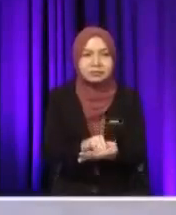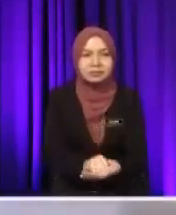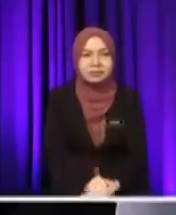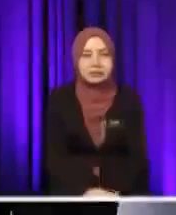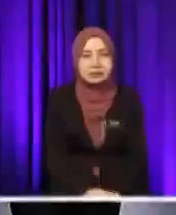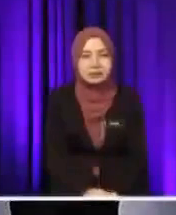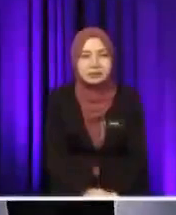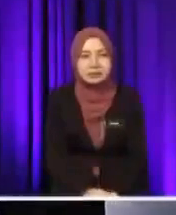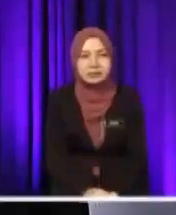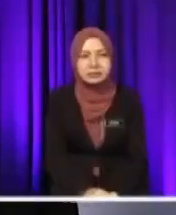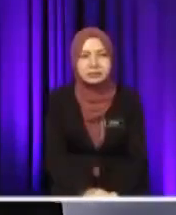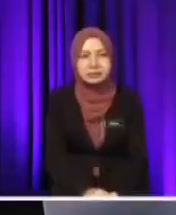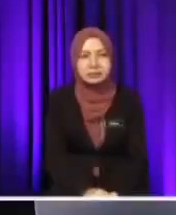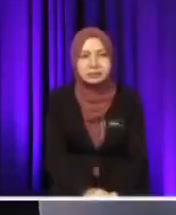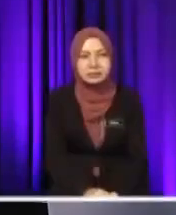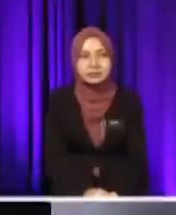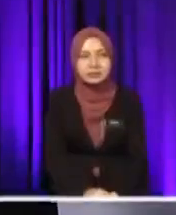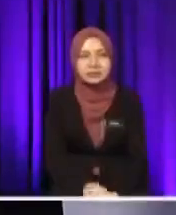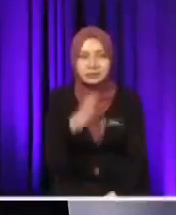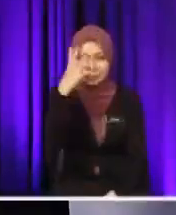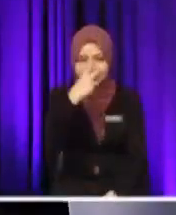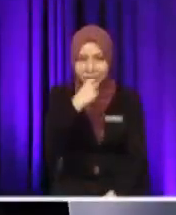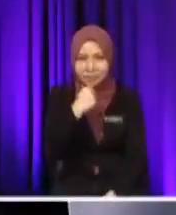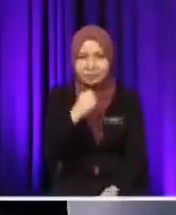Sabun pertama, abang. Okey.